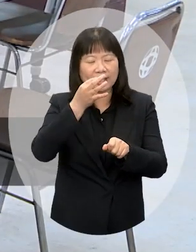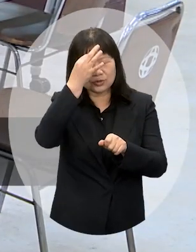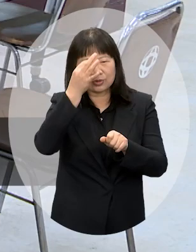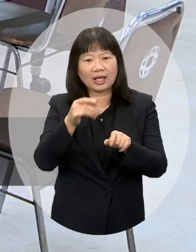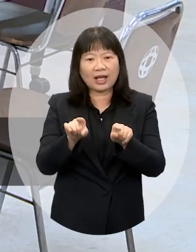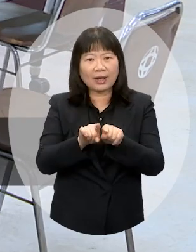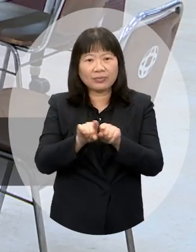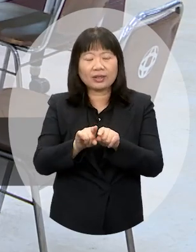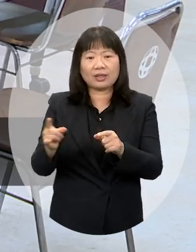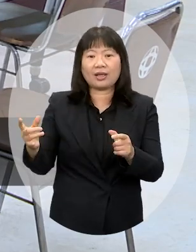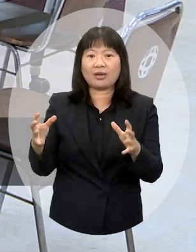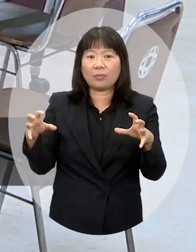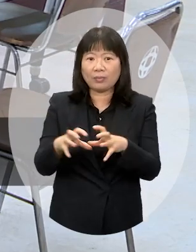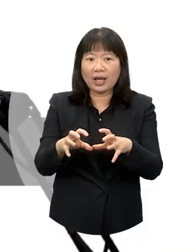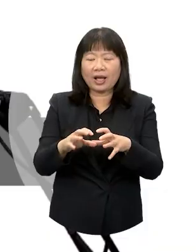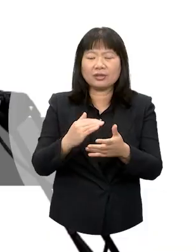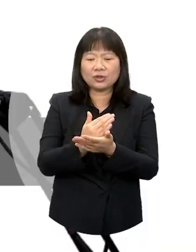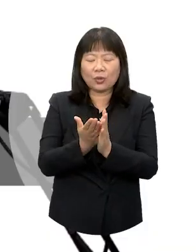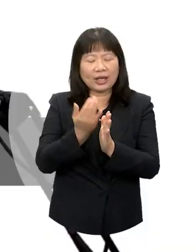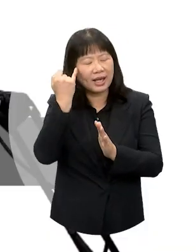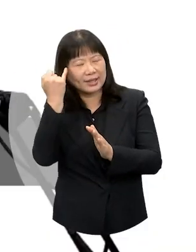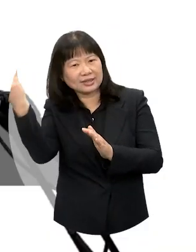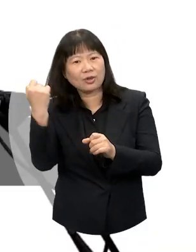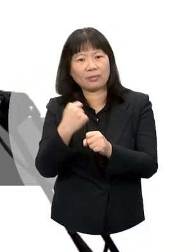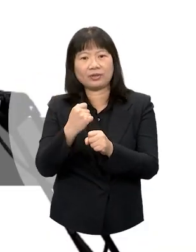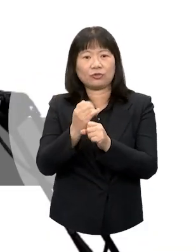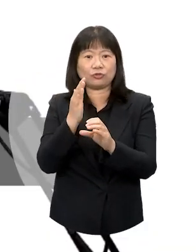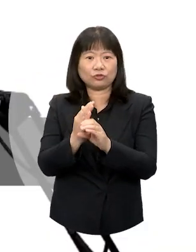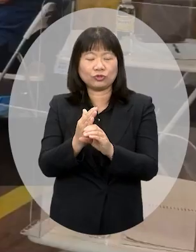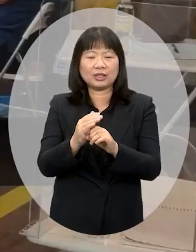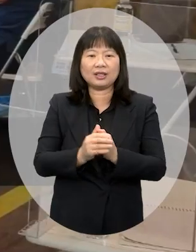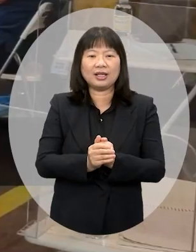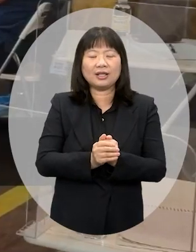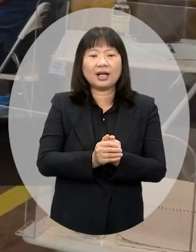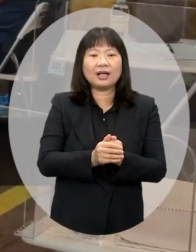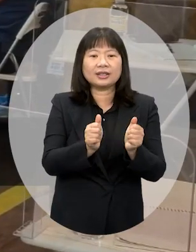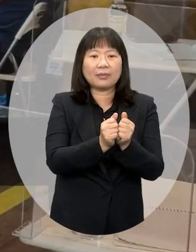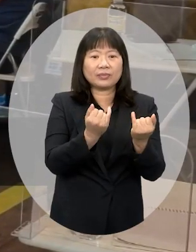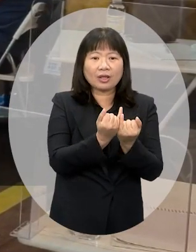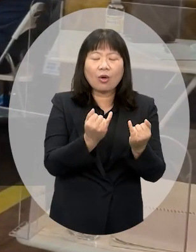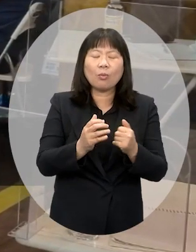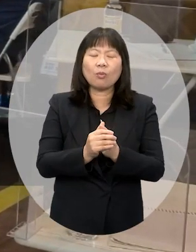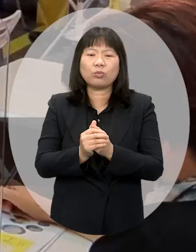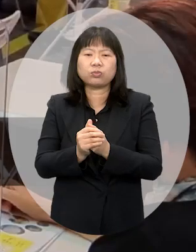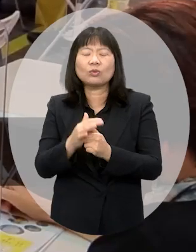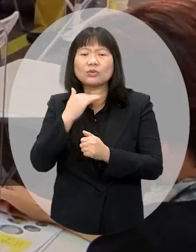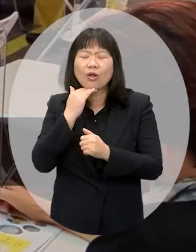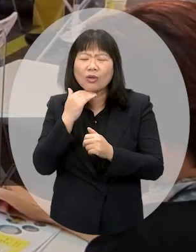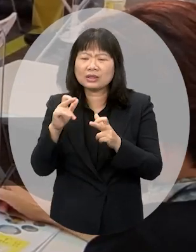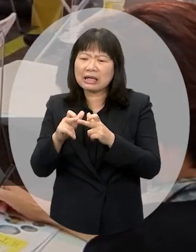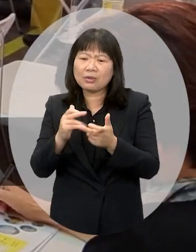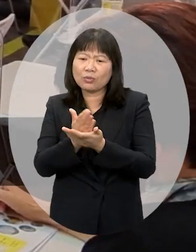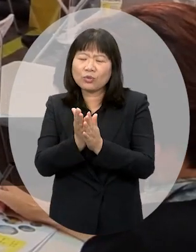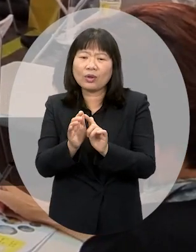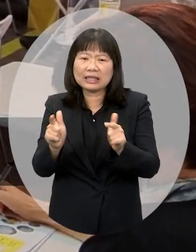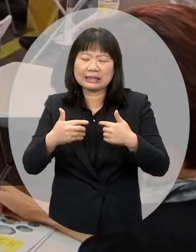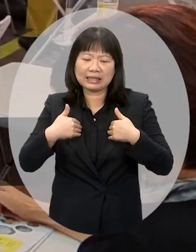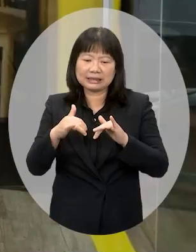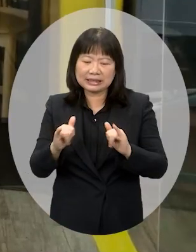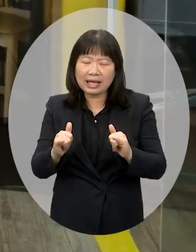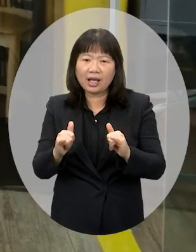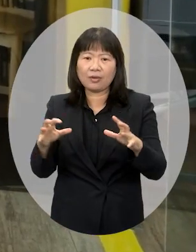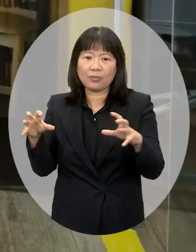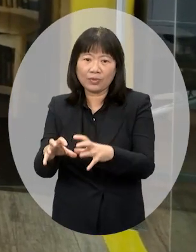통해 예술과 놀이를 결합한 다양한 아이디어를 도출합니다. 성별, 연령, 젠더, 장애 등에 따라 소수자,